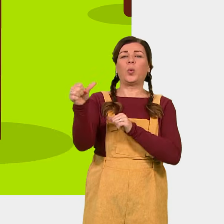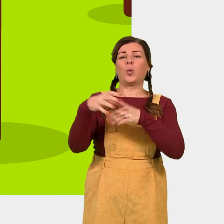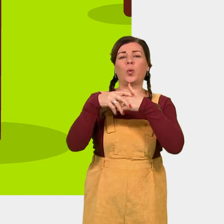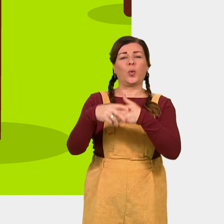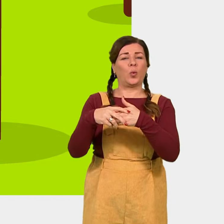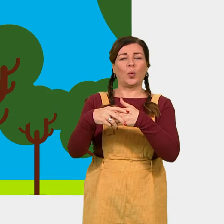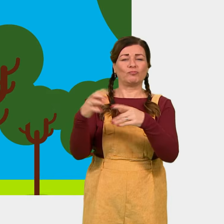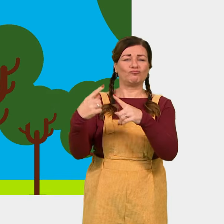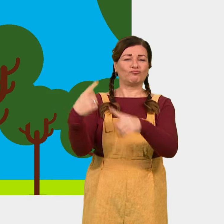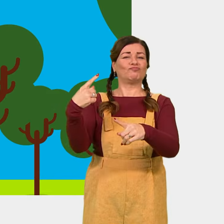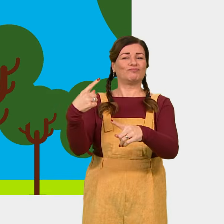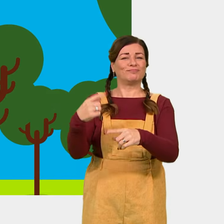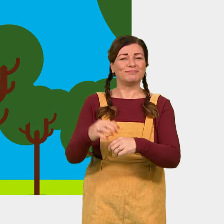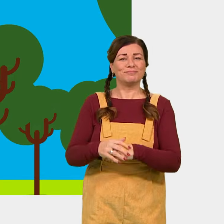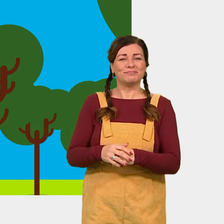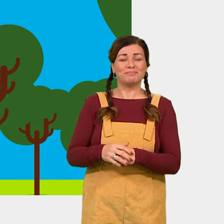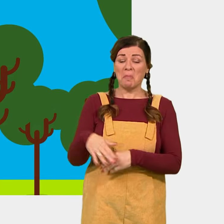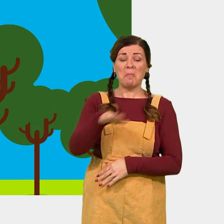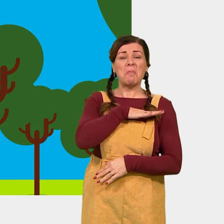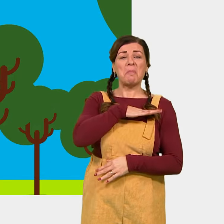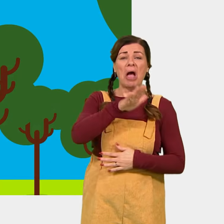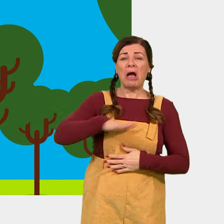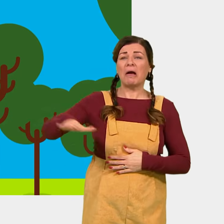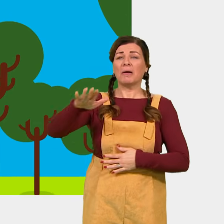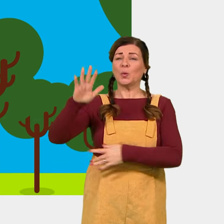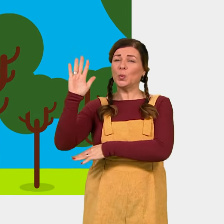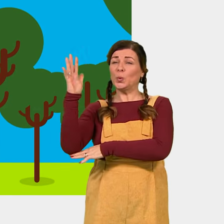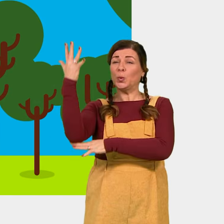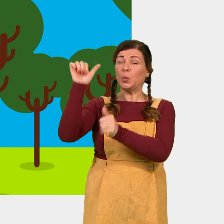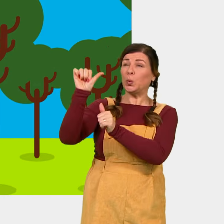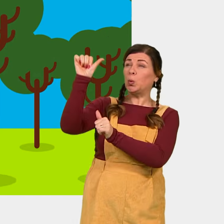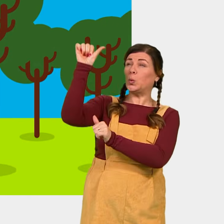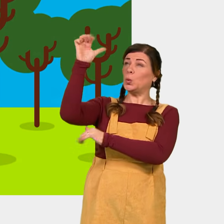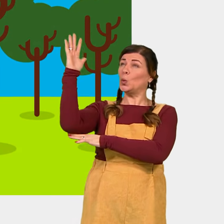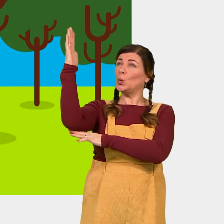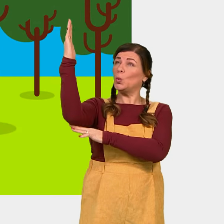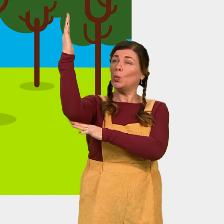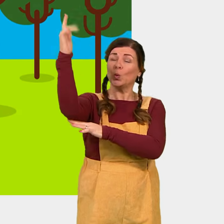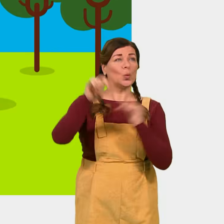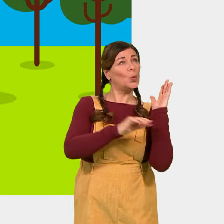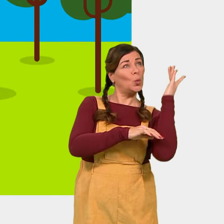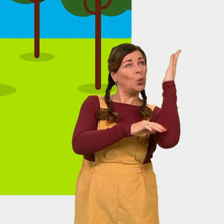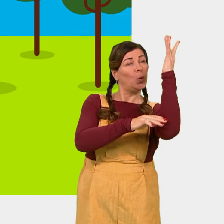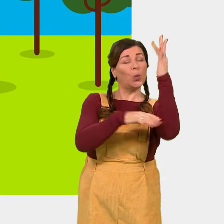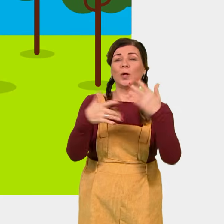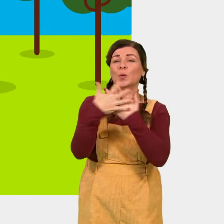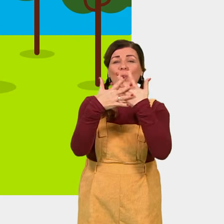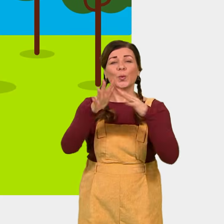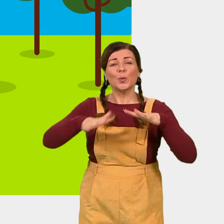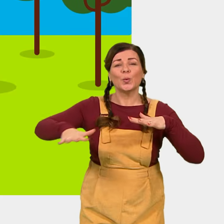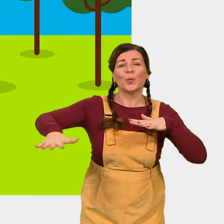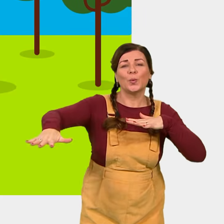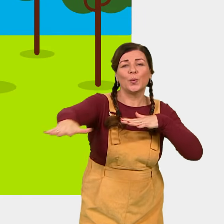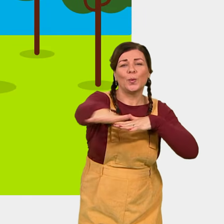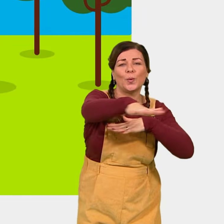syth. Yn y parc roedd coed, tal, glaswellt gwyrdd meddal a digon